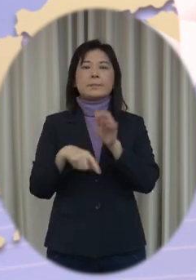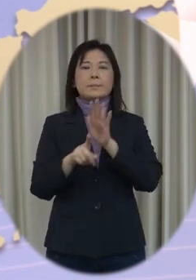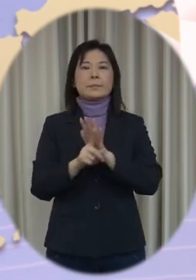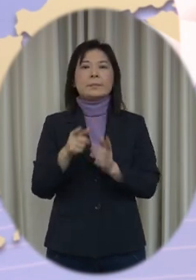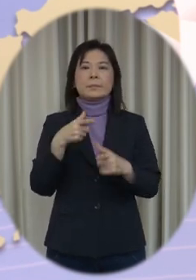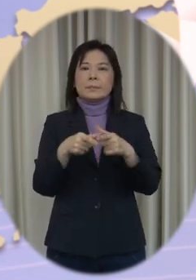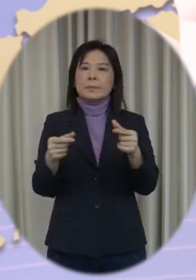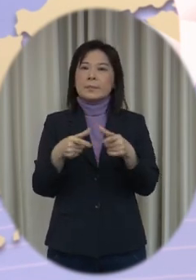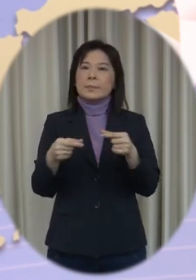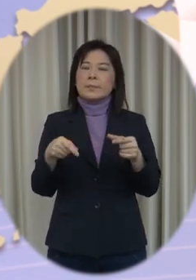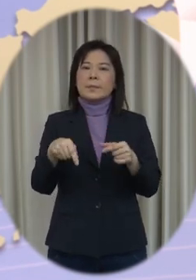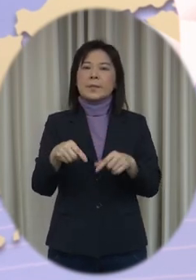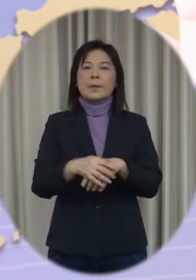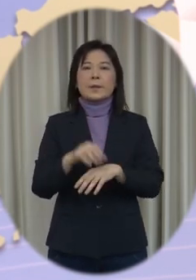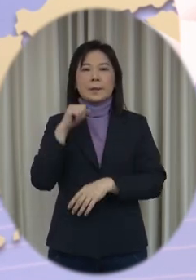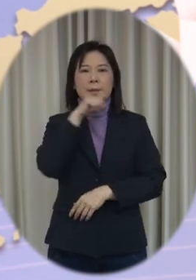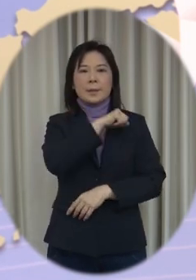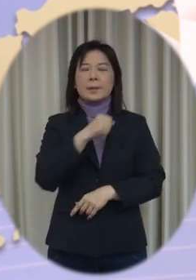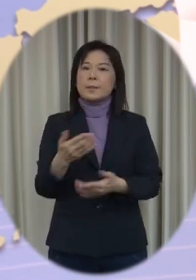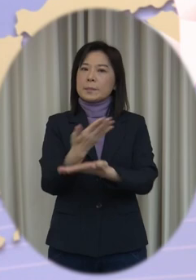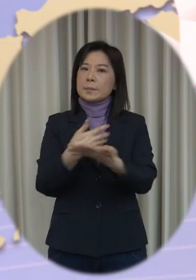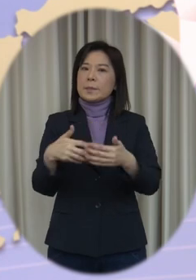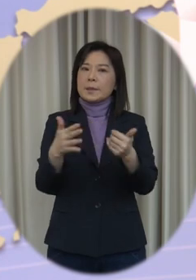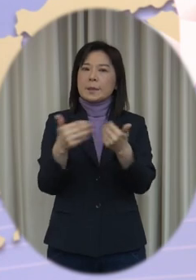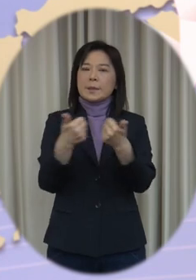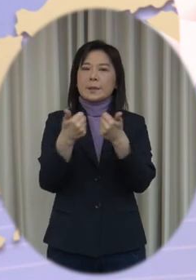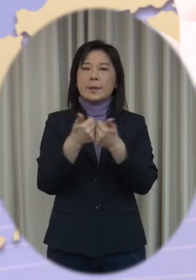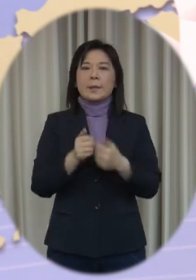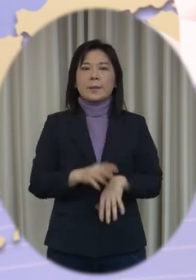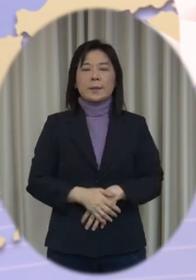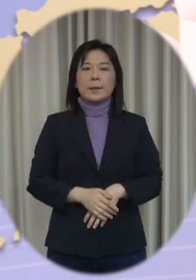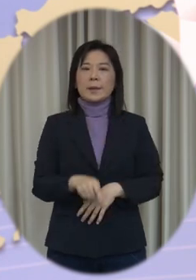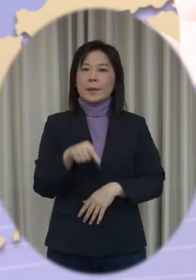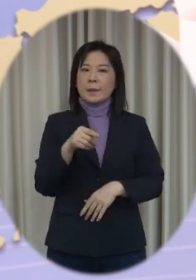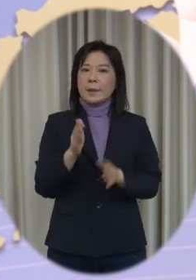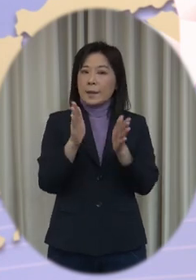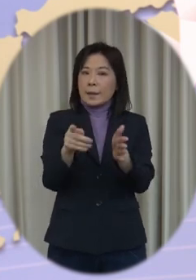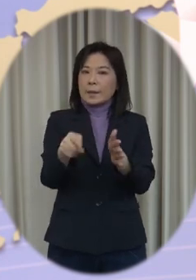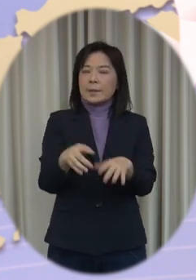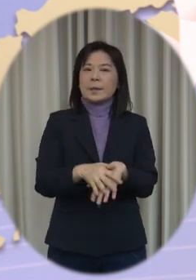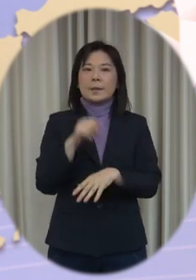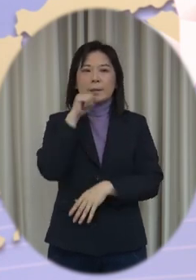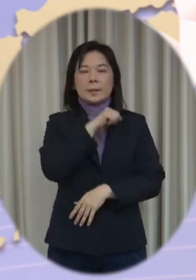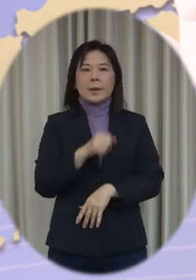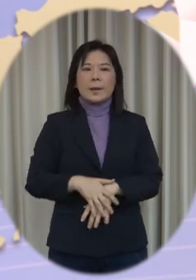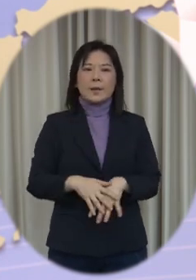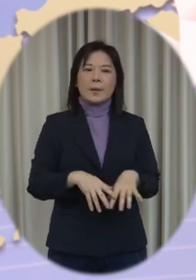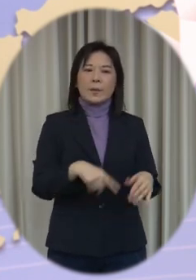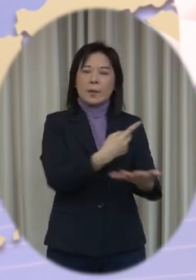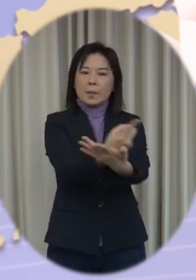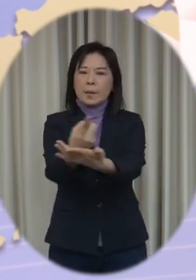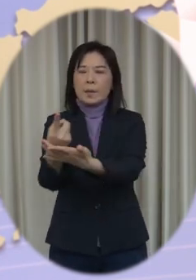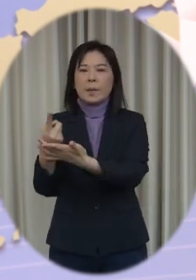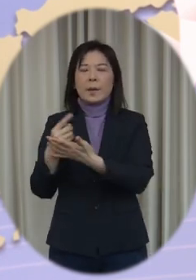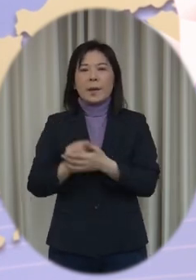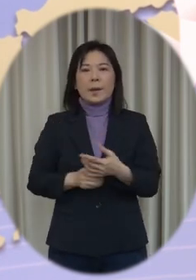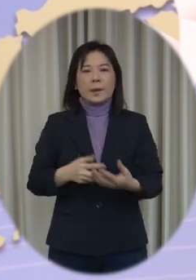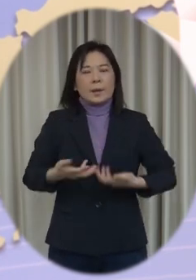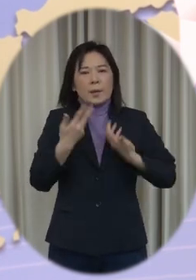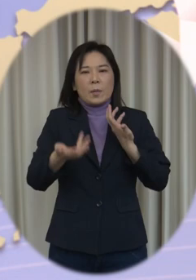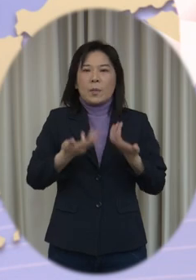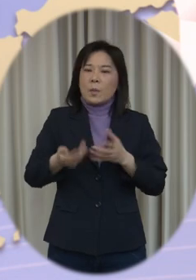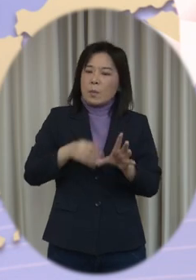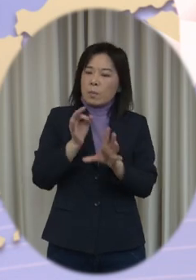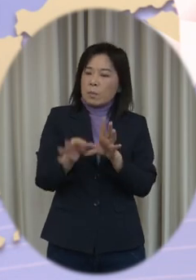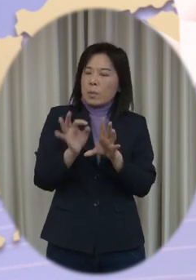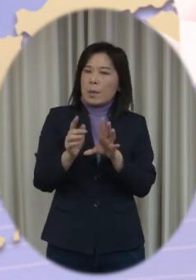日本台湾交流协会向来自台湾各界人士的热心捐款表